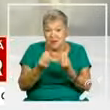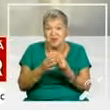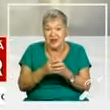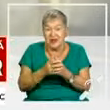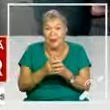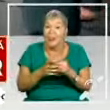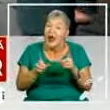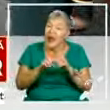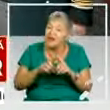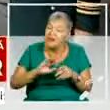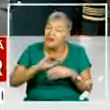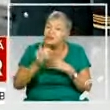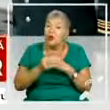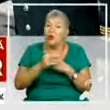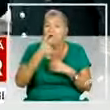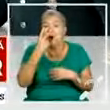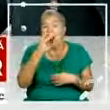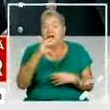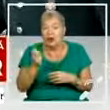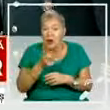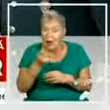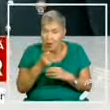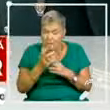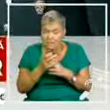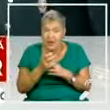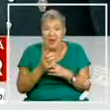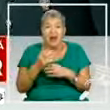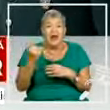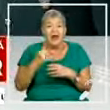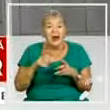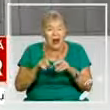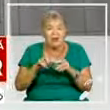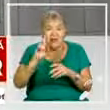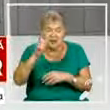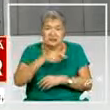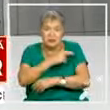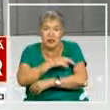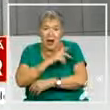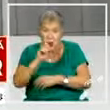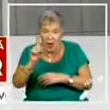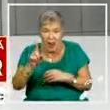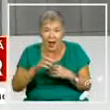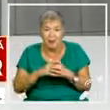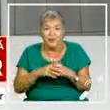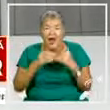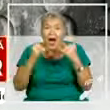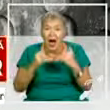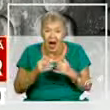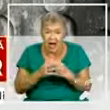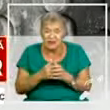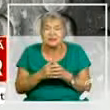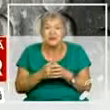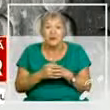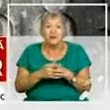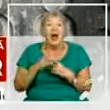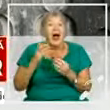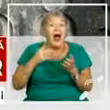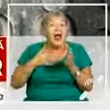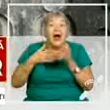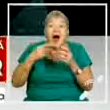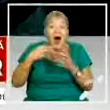fel și colegul său internat și el tot acolo. Astăzi la ei